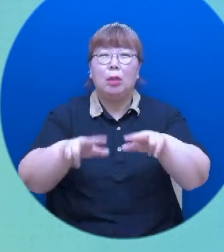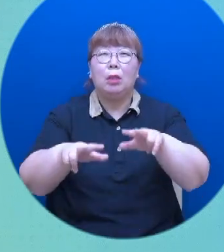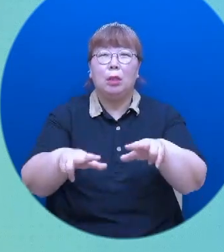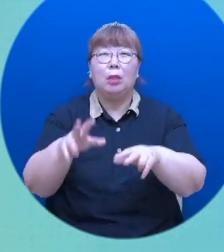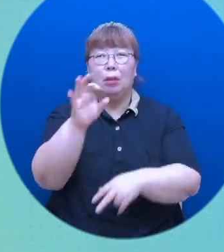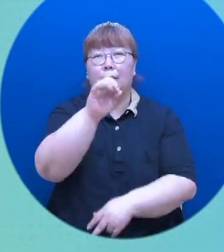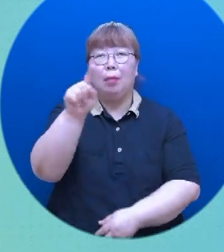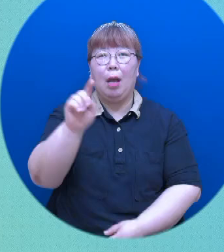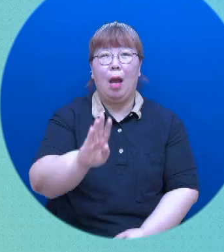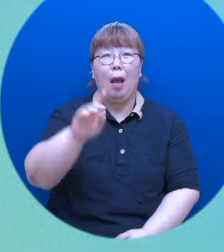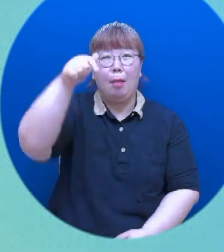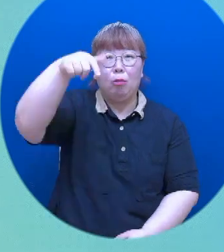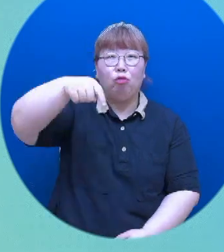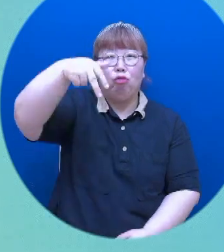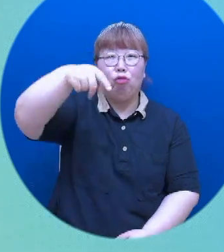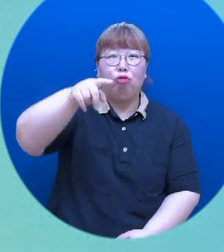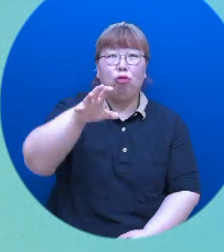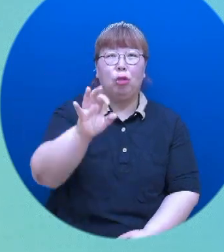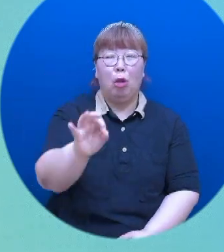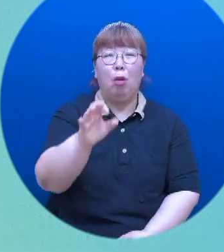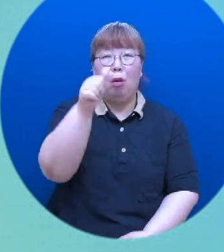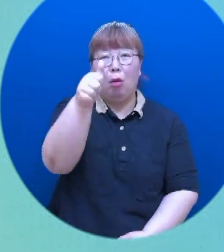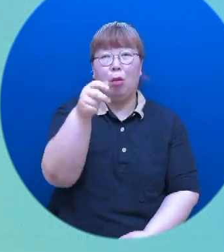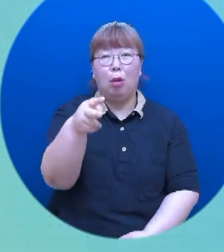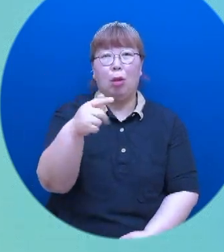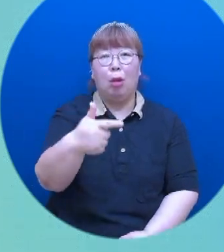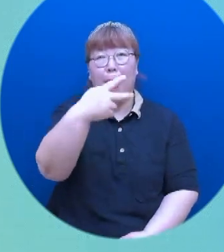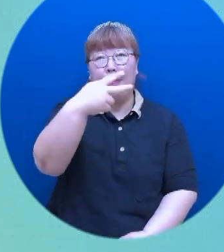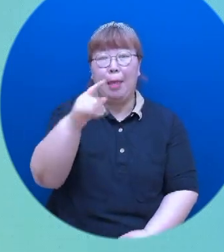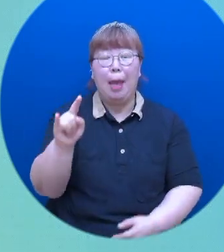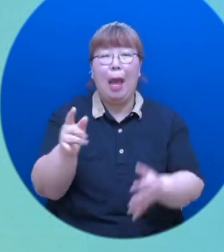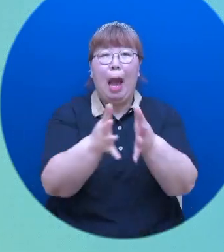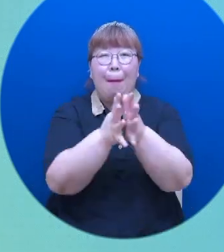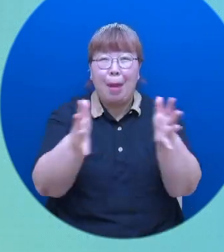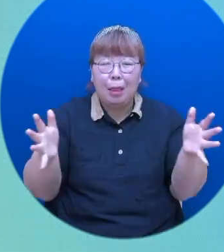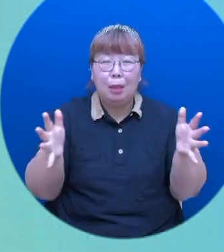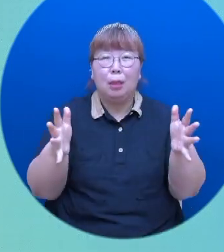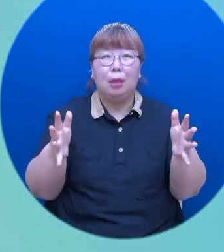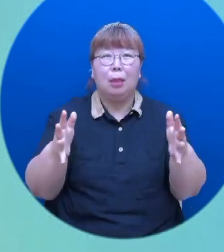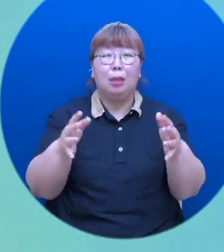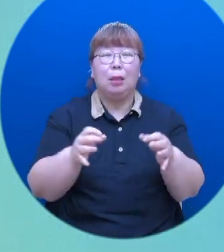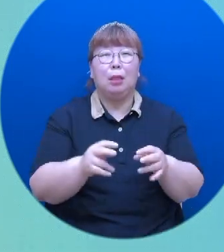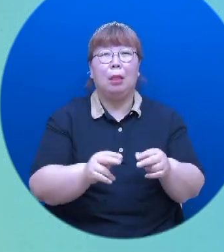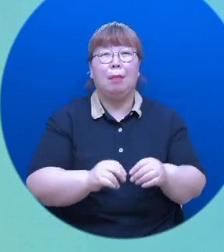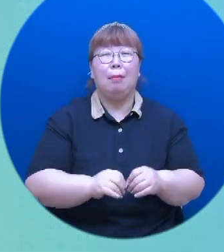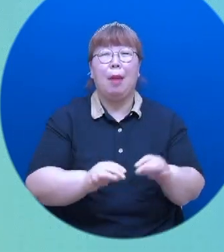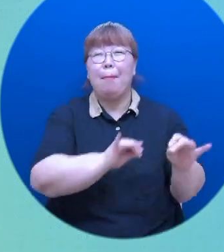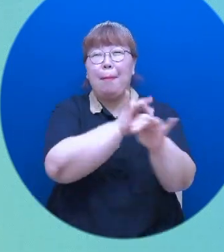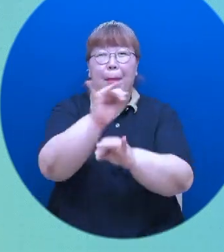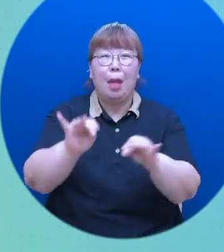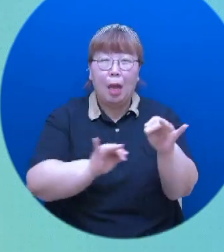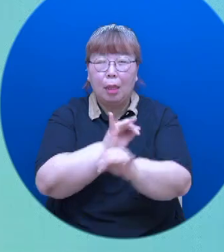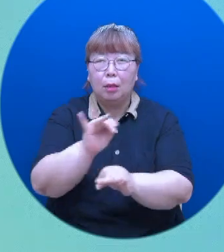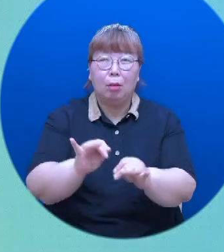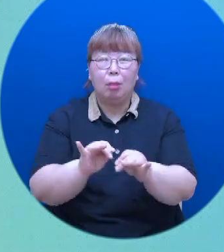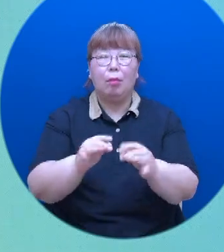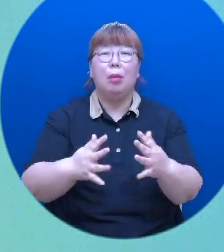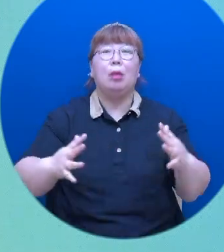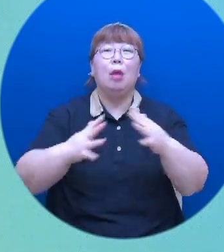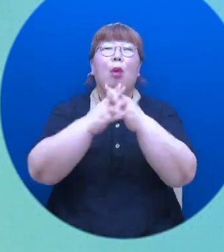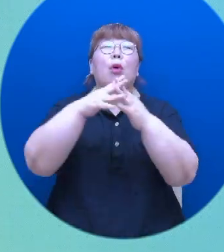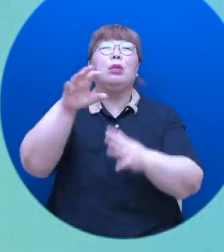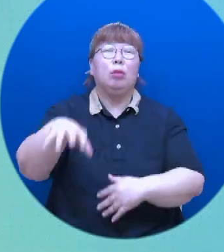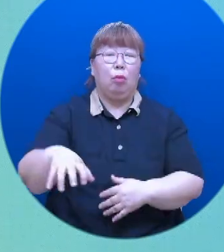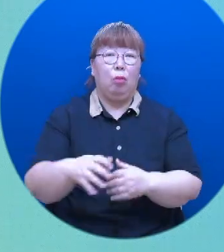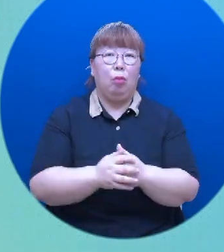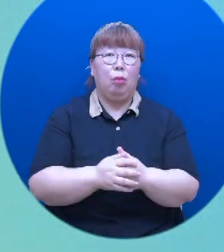현대백화점, 압구정 현대아파트, 바로 그 자리죠. 그러니까 남들이 못 보는